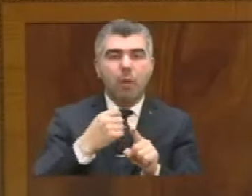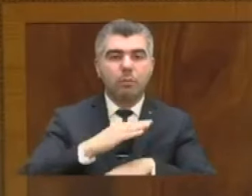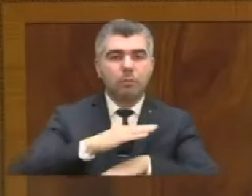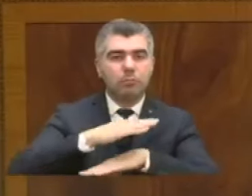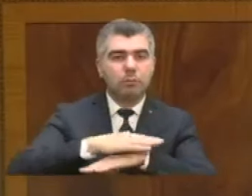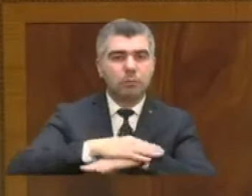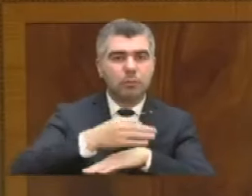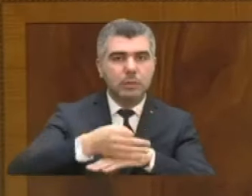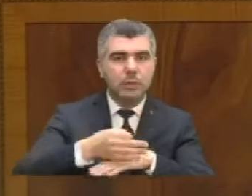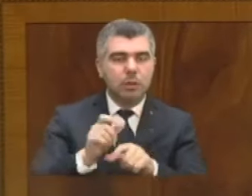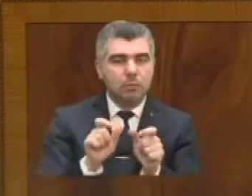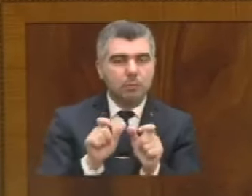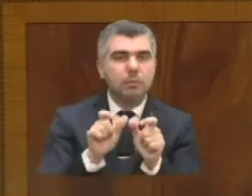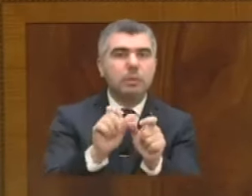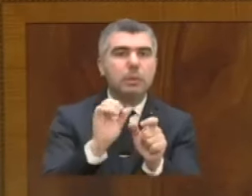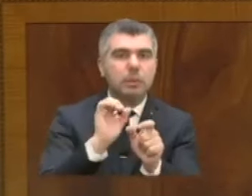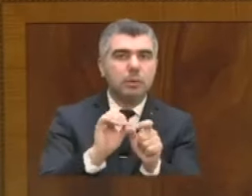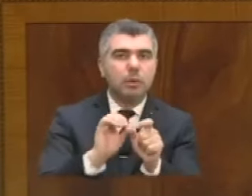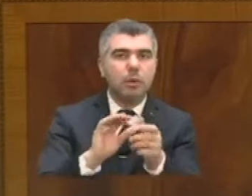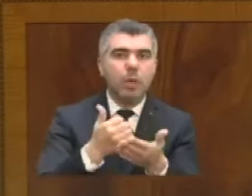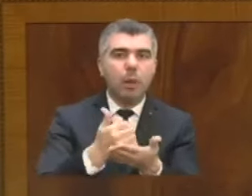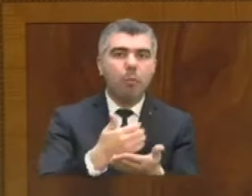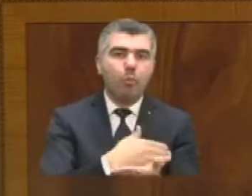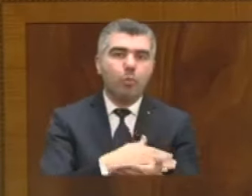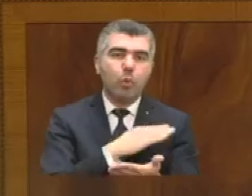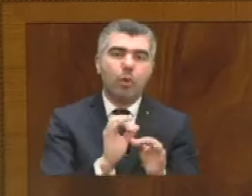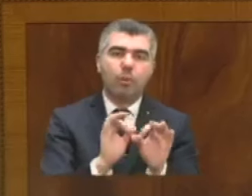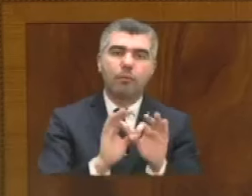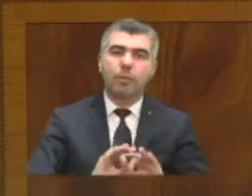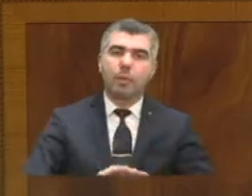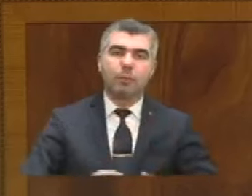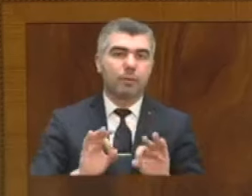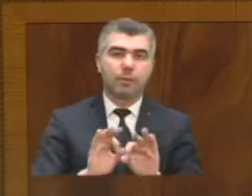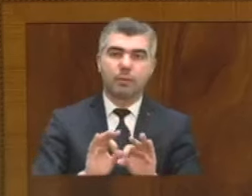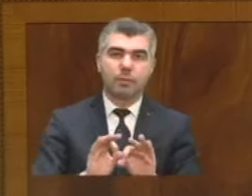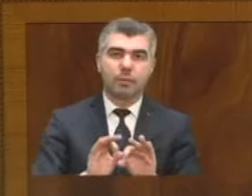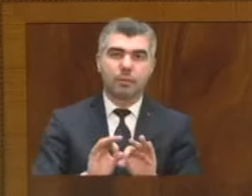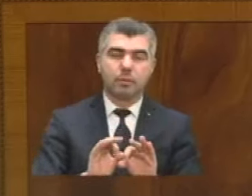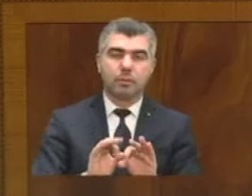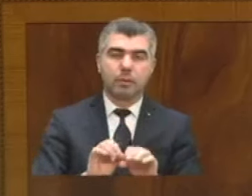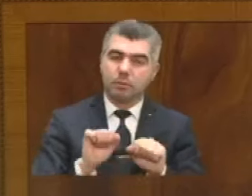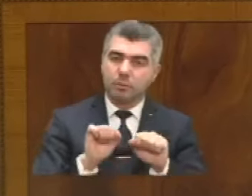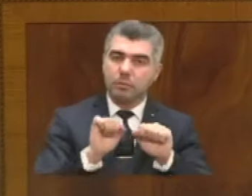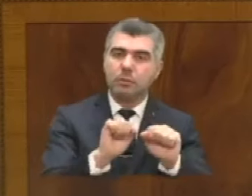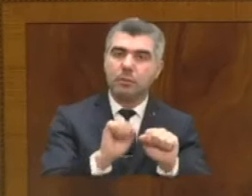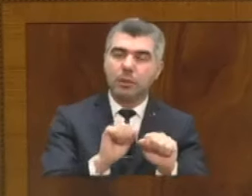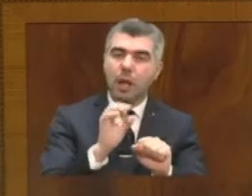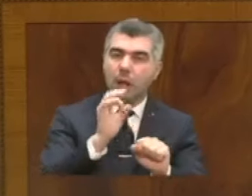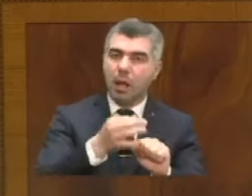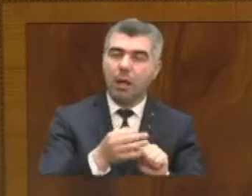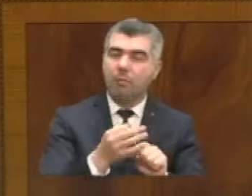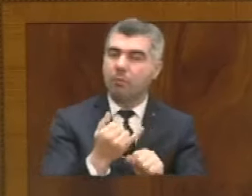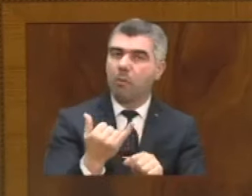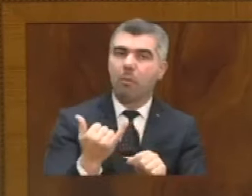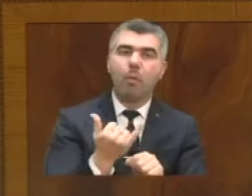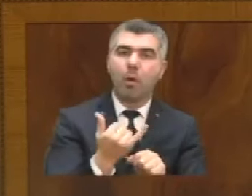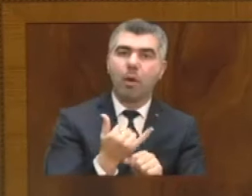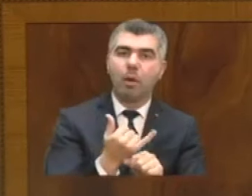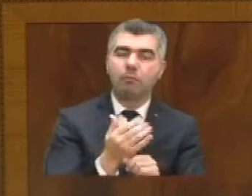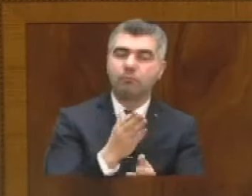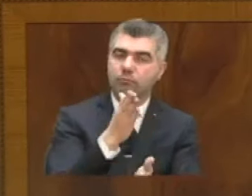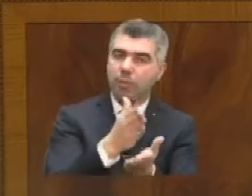بسلوكات مشينة وغير مسؤولة تستلزم التصدي لها بالحزم